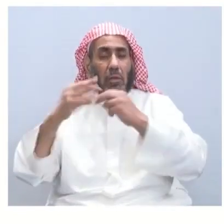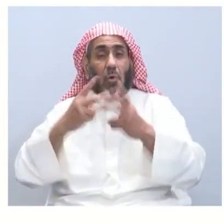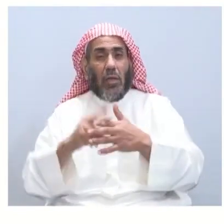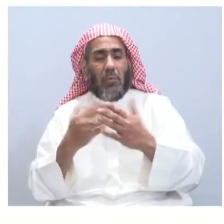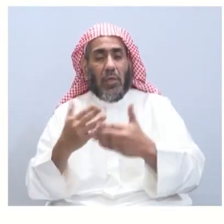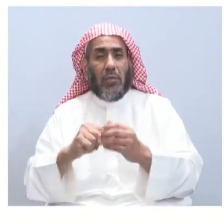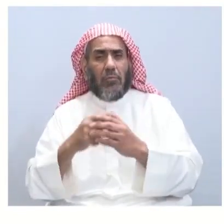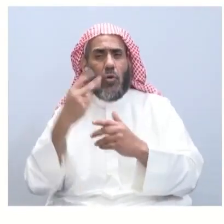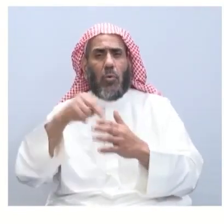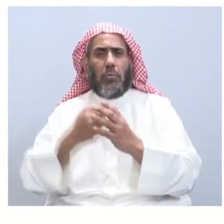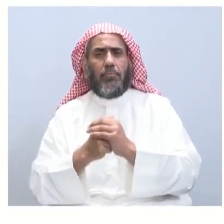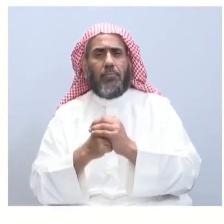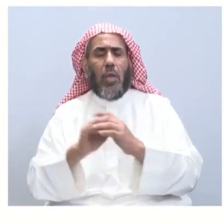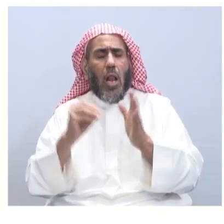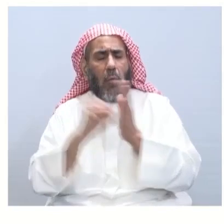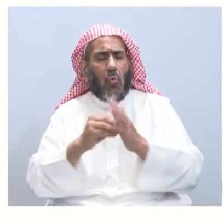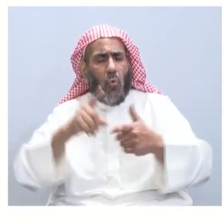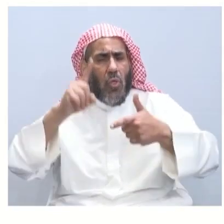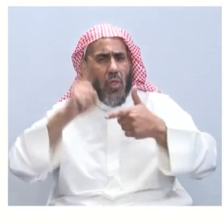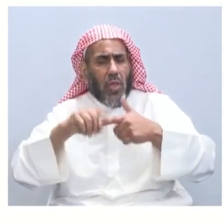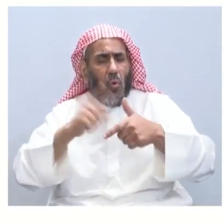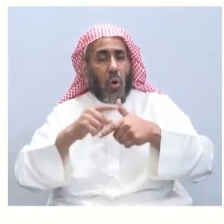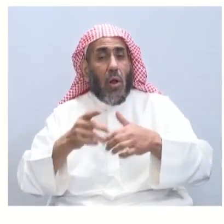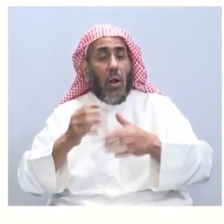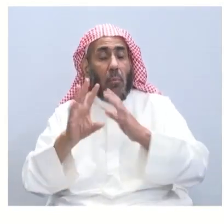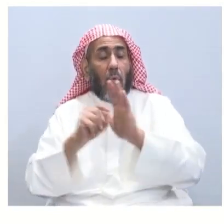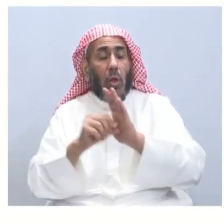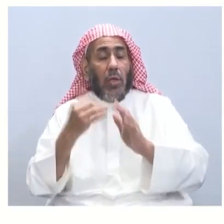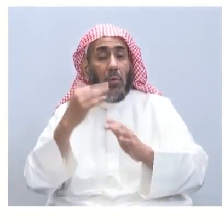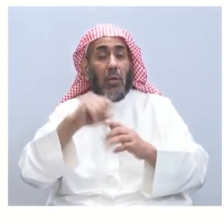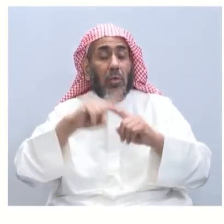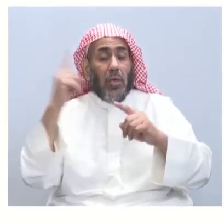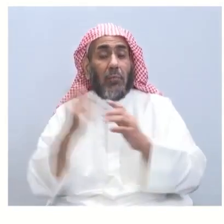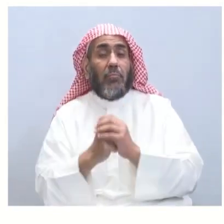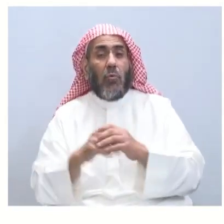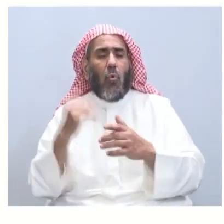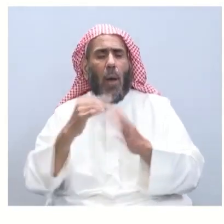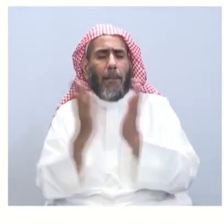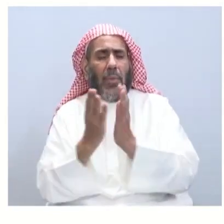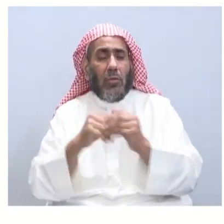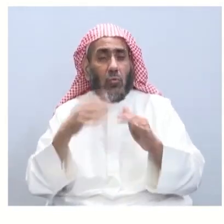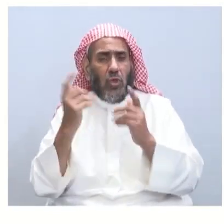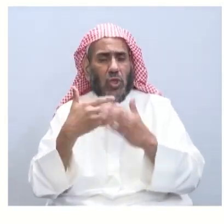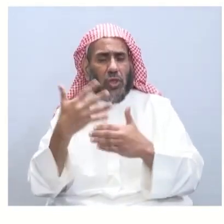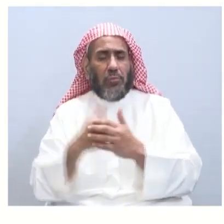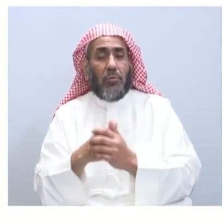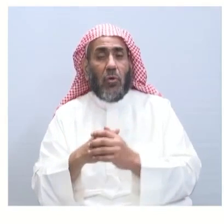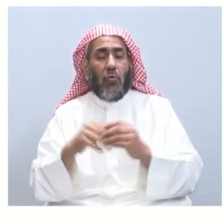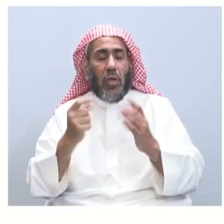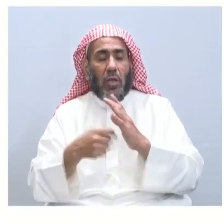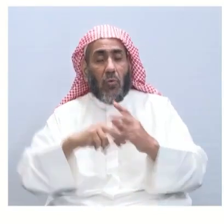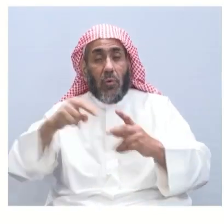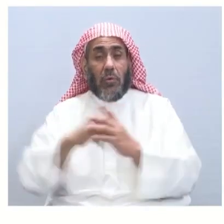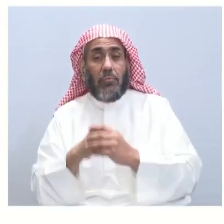حديث وث ادب حديث الموضوع الثاني الموضوع الاول هو الادب العربي بشكل عام واهم المدارس في الشعر واهم كذلك في النثر